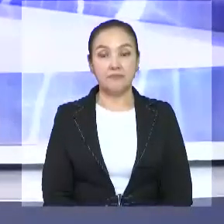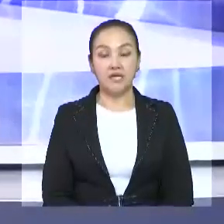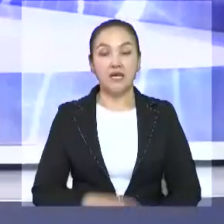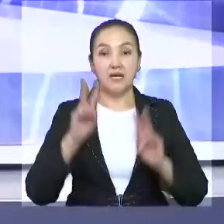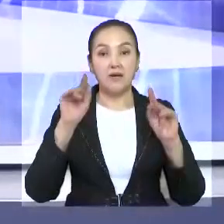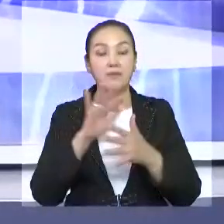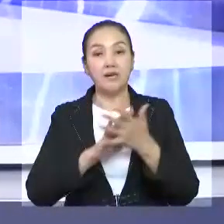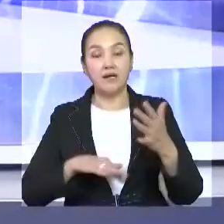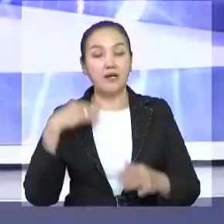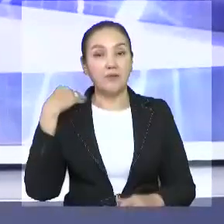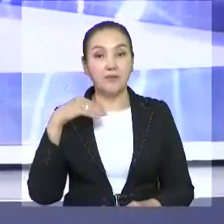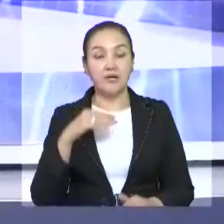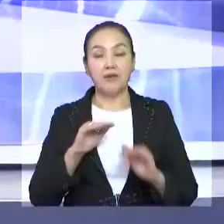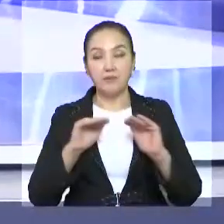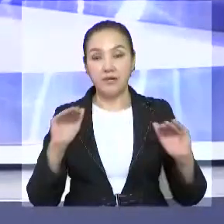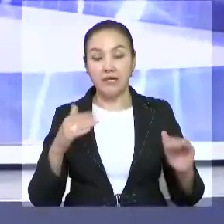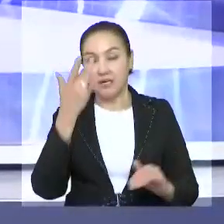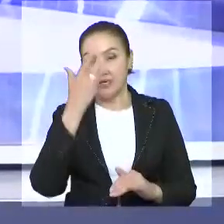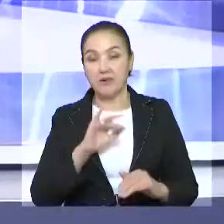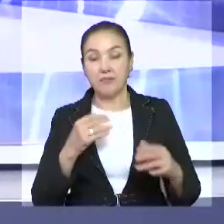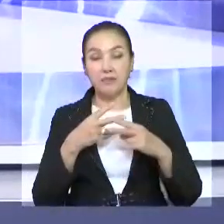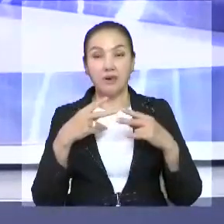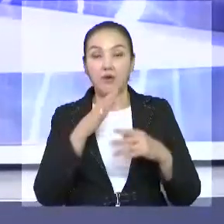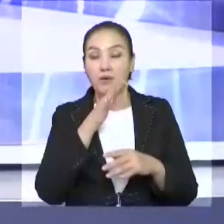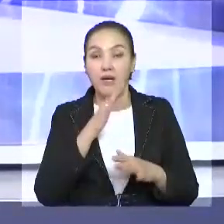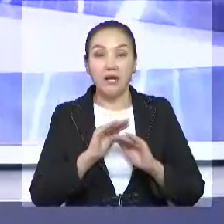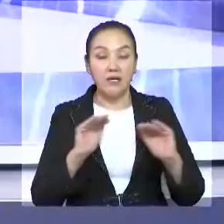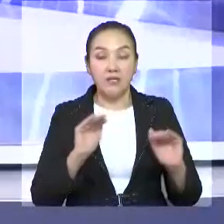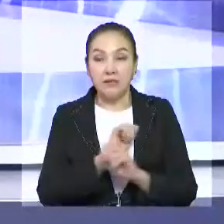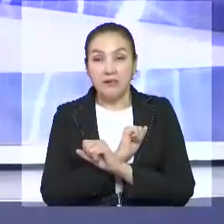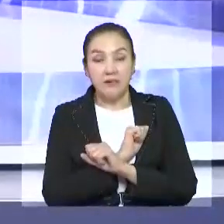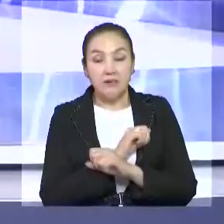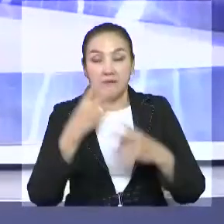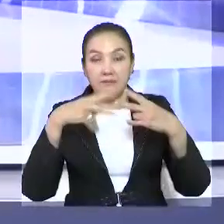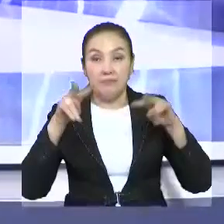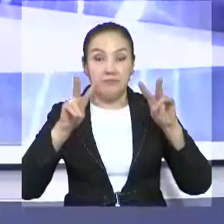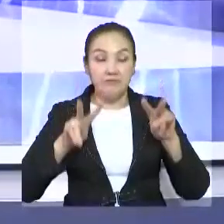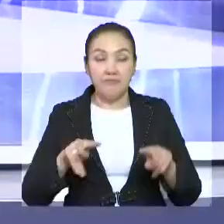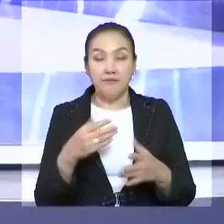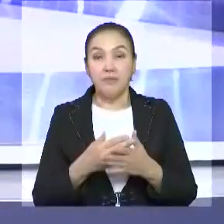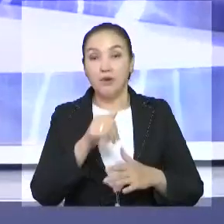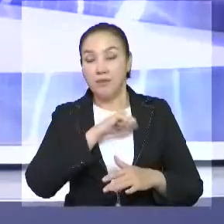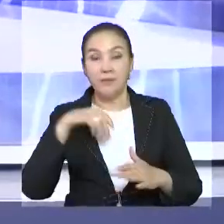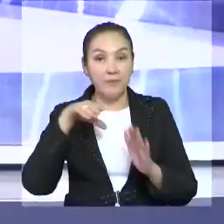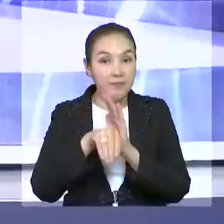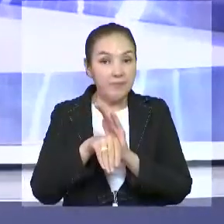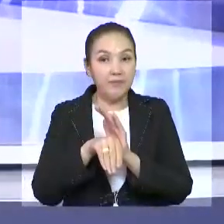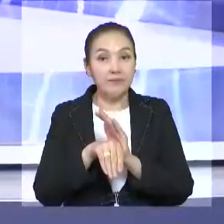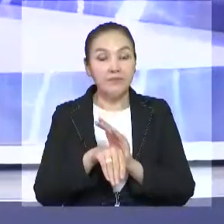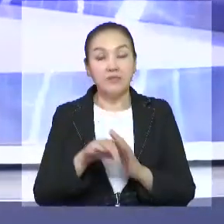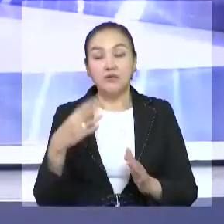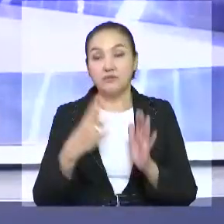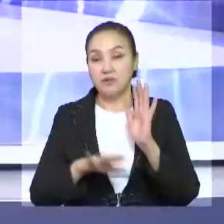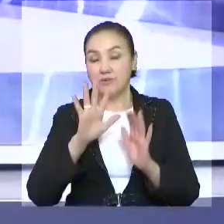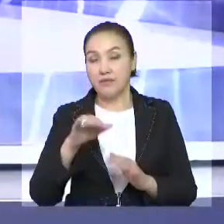Тақырыпты жалғастырайық. Ақтөбелік балақайлардың жазғы уақытын тиімді өткізуге балалар мен жасөспірімдер шығармашылығы орталығы да өз үлесін қосуда. 95